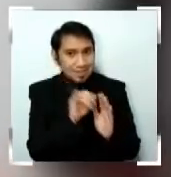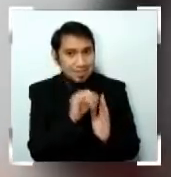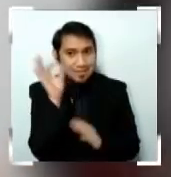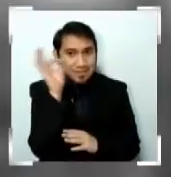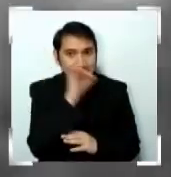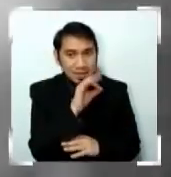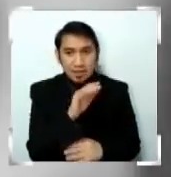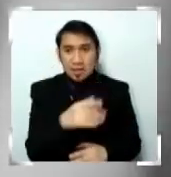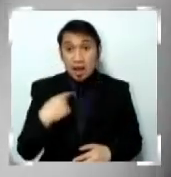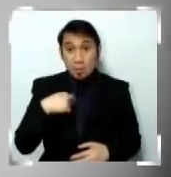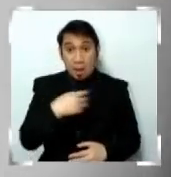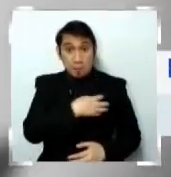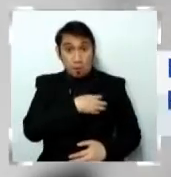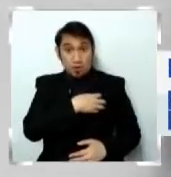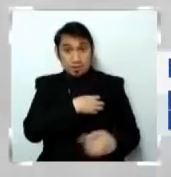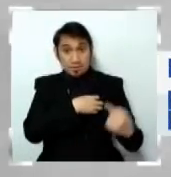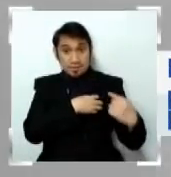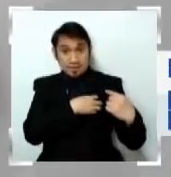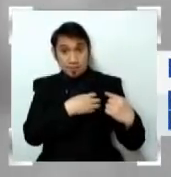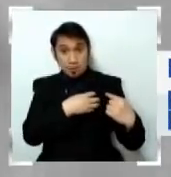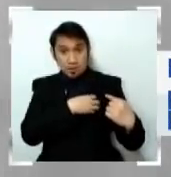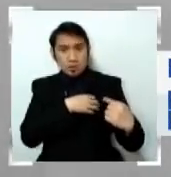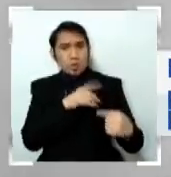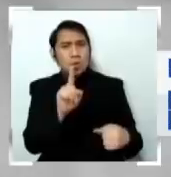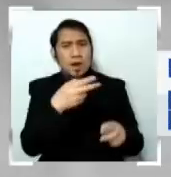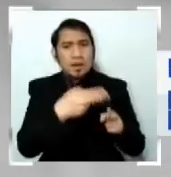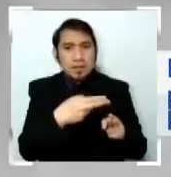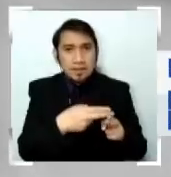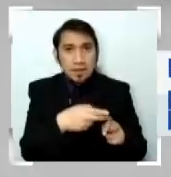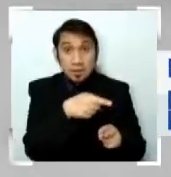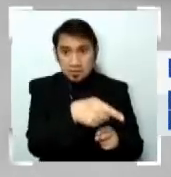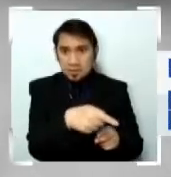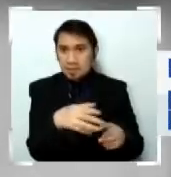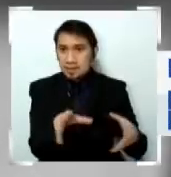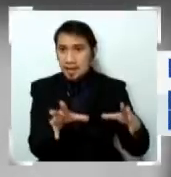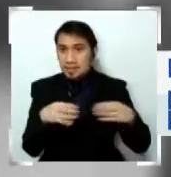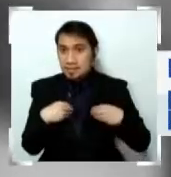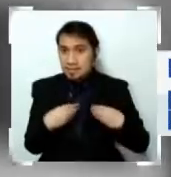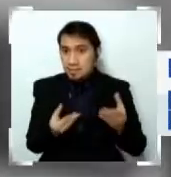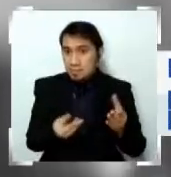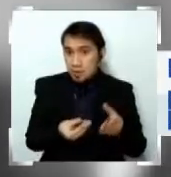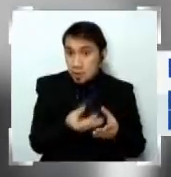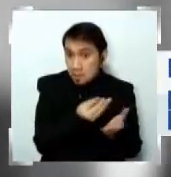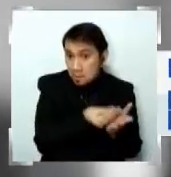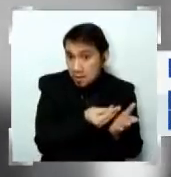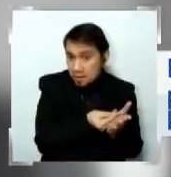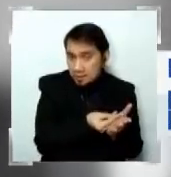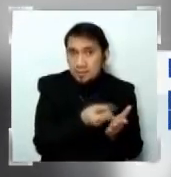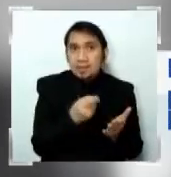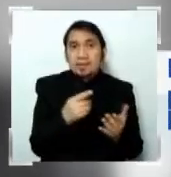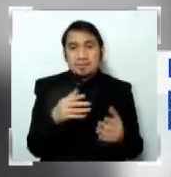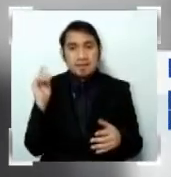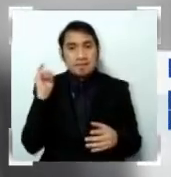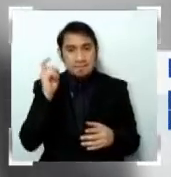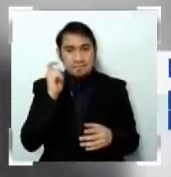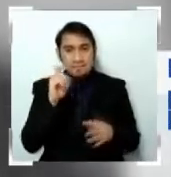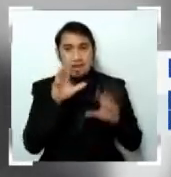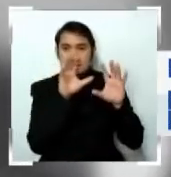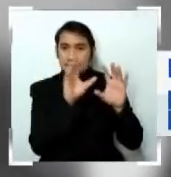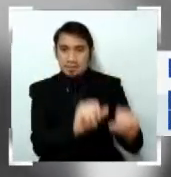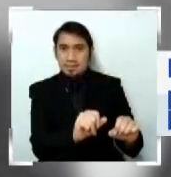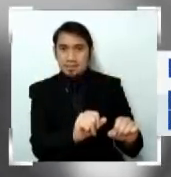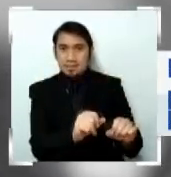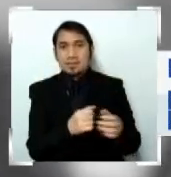mo? Pagkatanggap ng mark money, agad inaresto ang 35-anyos na si Michelle Parajes. Ang nagpa-entrap sa kanya